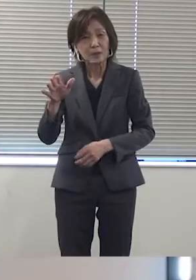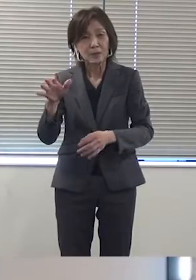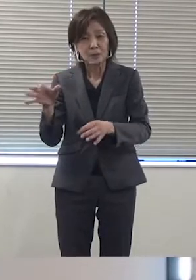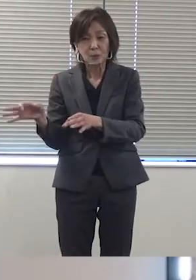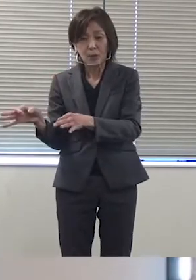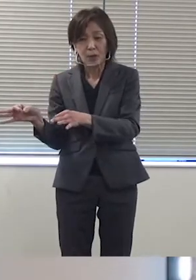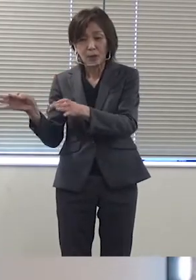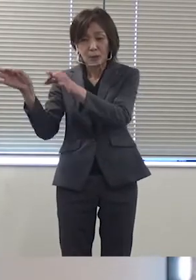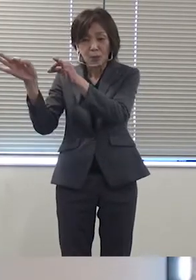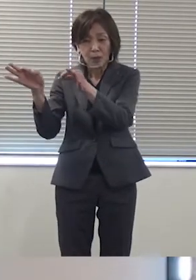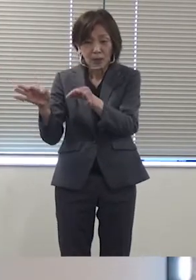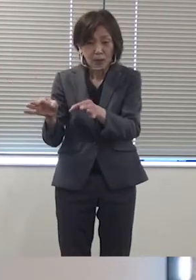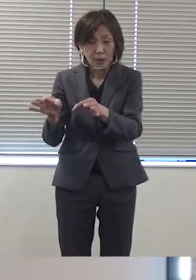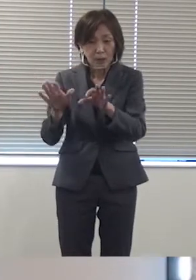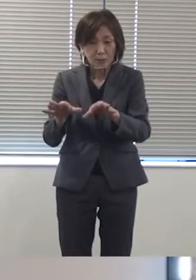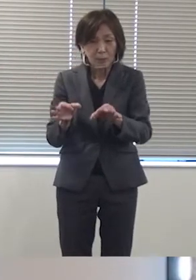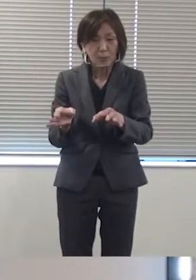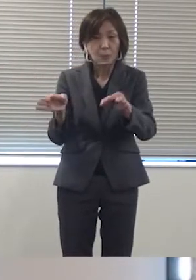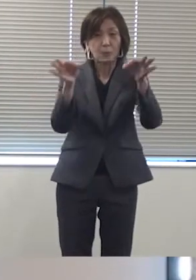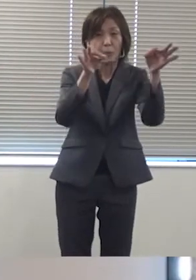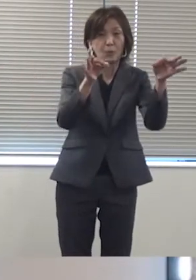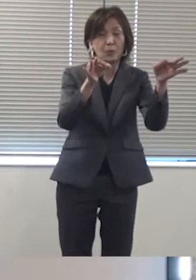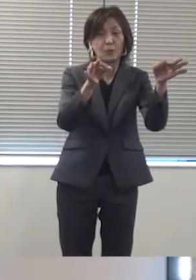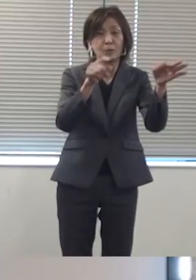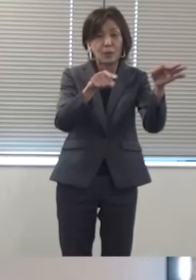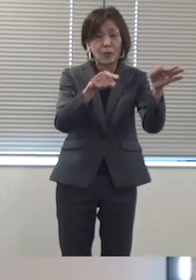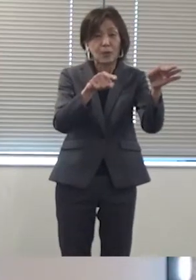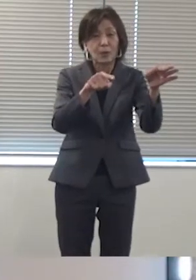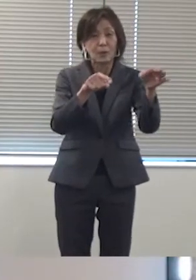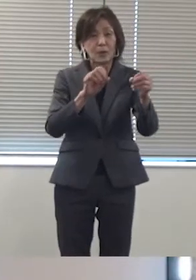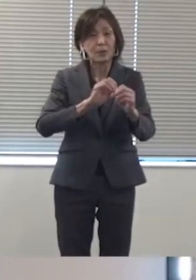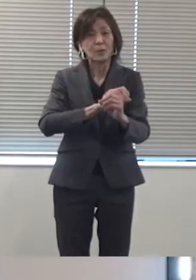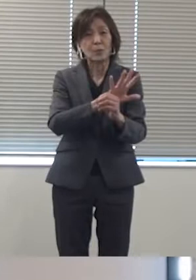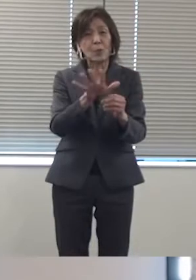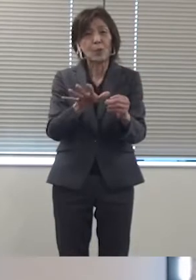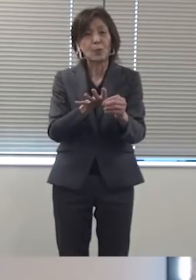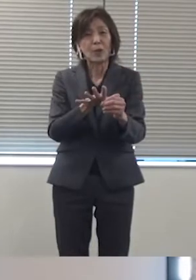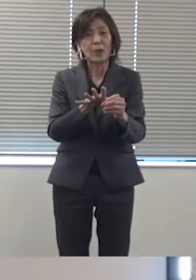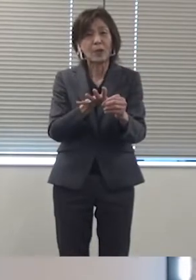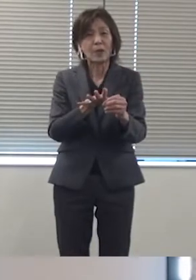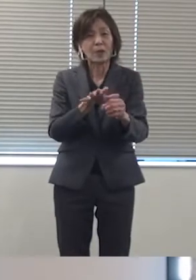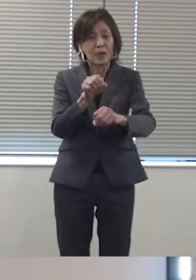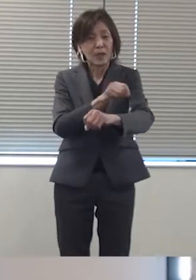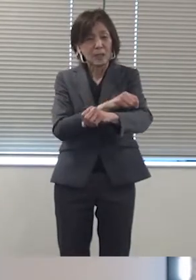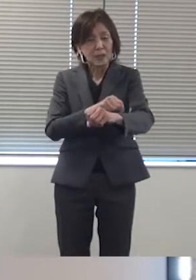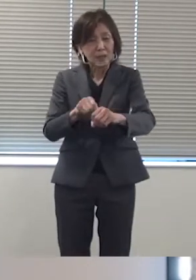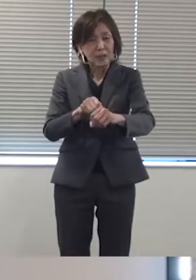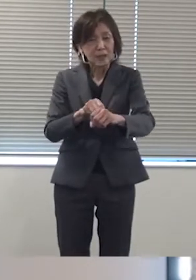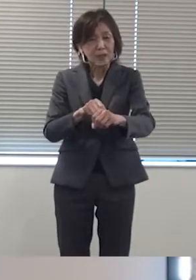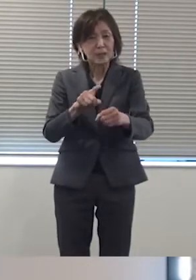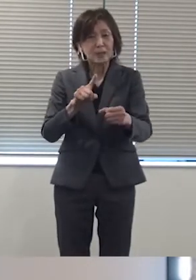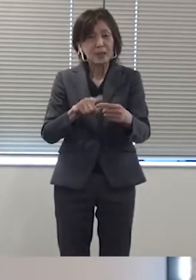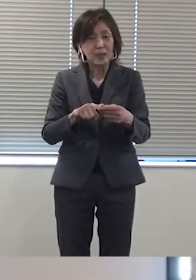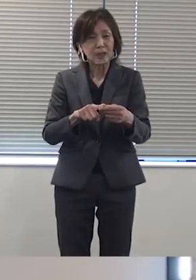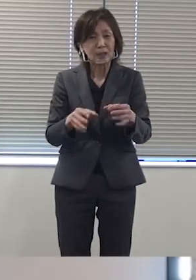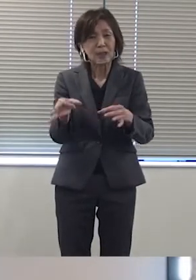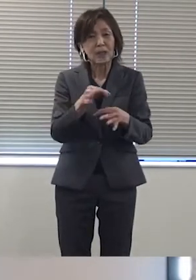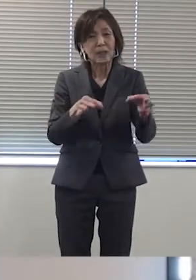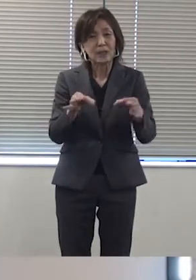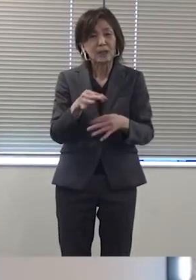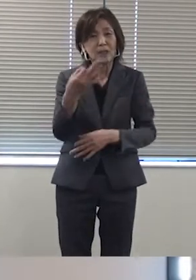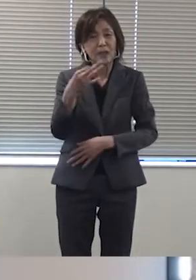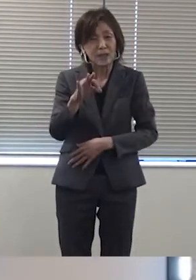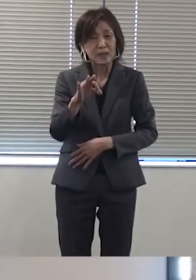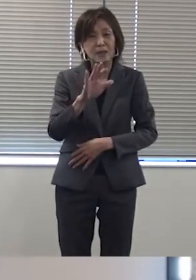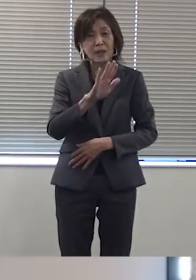が言う臨時的経費が今膨らんでいるのと、もう一つ公共工事ではカルポートの